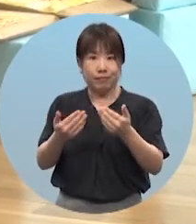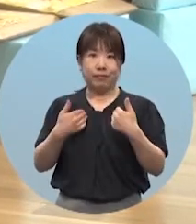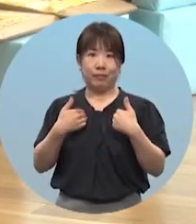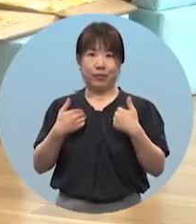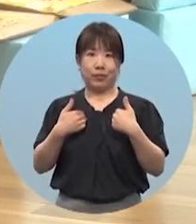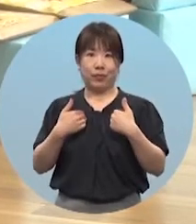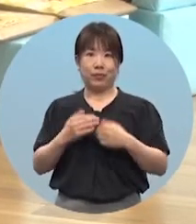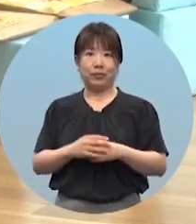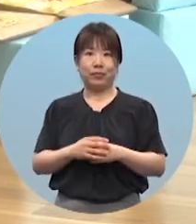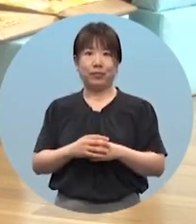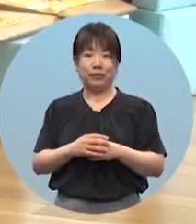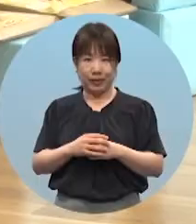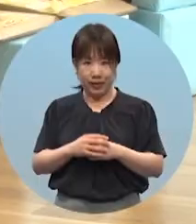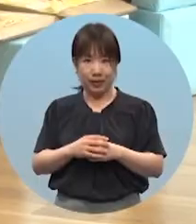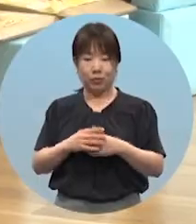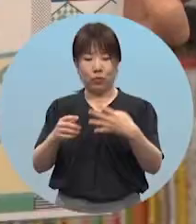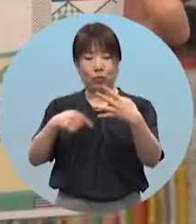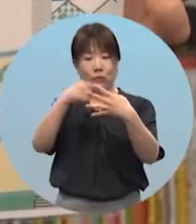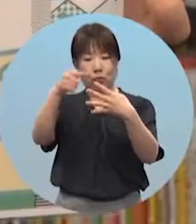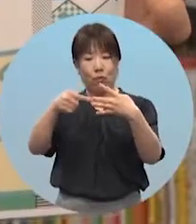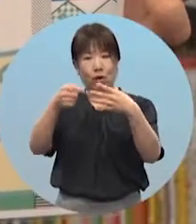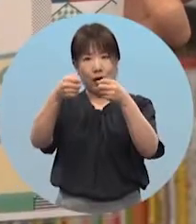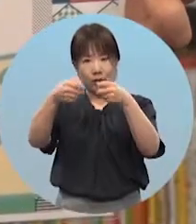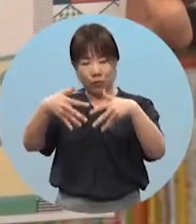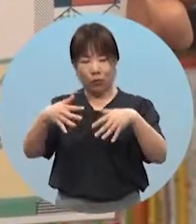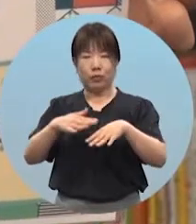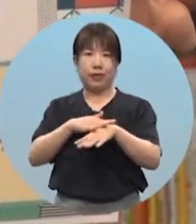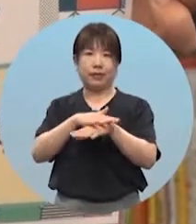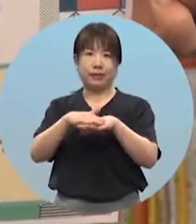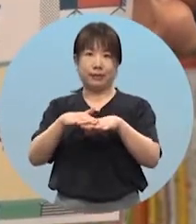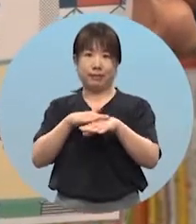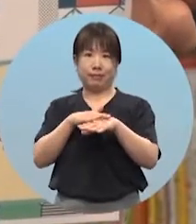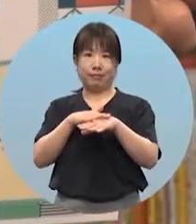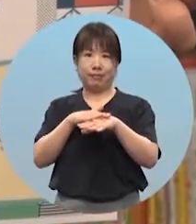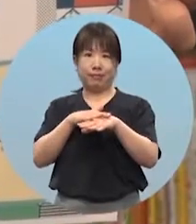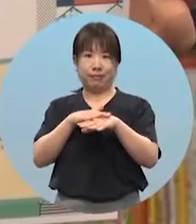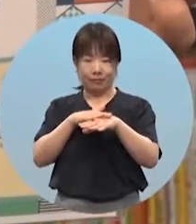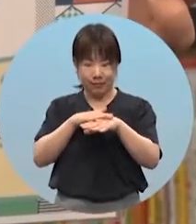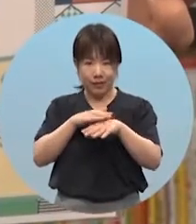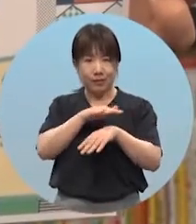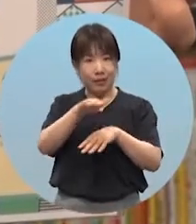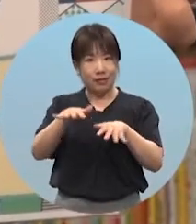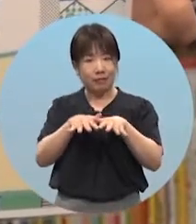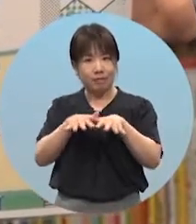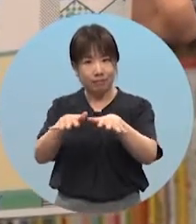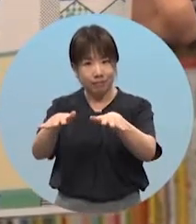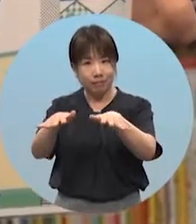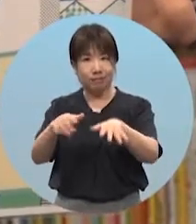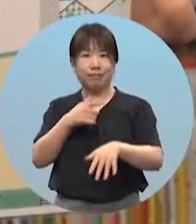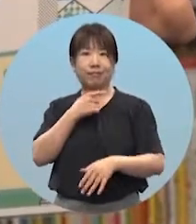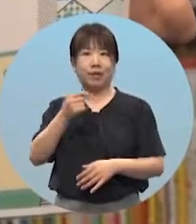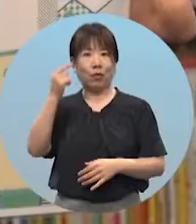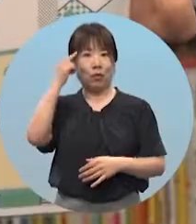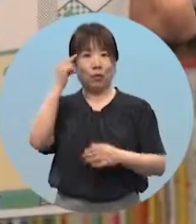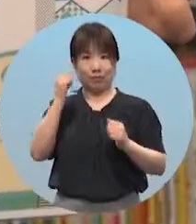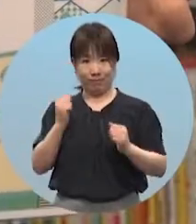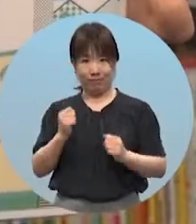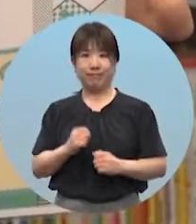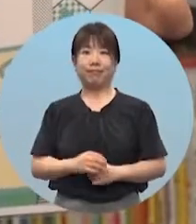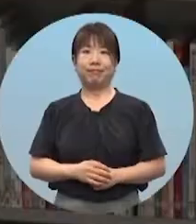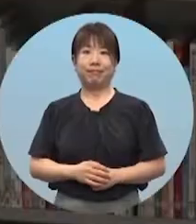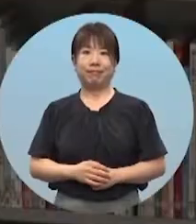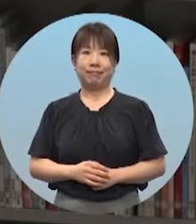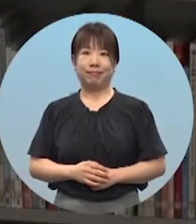められているこの4か条だと思っておりますので、ぜひ皆さんに知っていただきたいと思っております。はい、